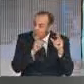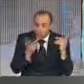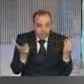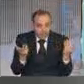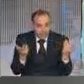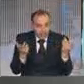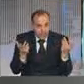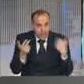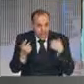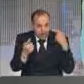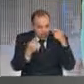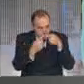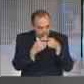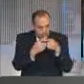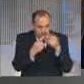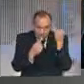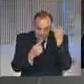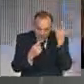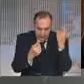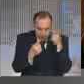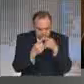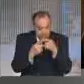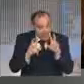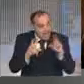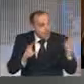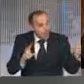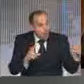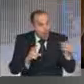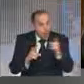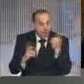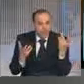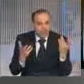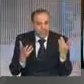دونك احنا توجهنا بالمشروع هذا الاعلاميين